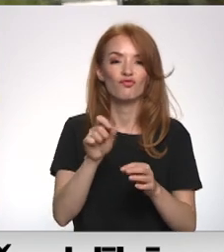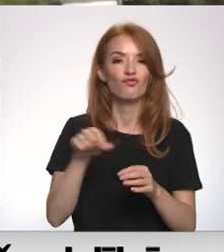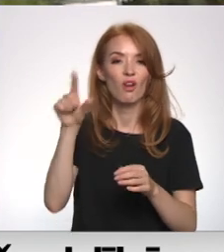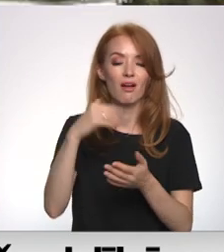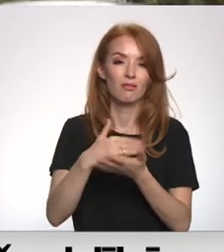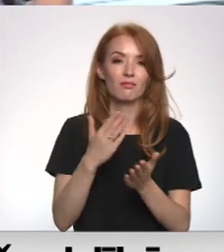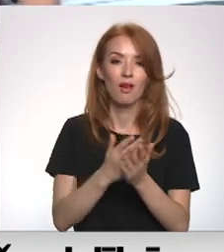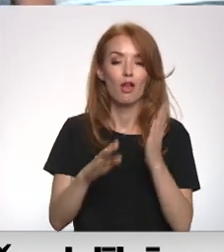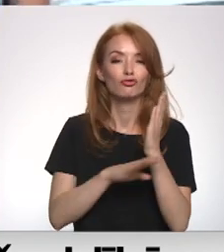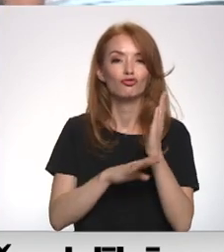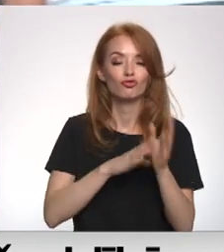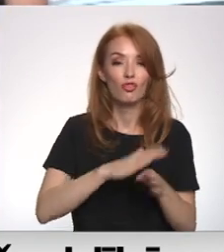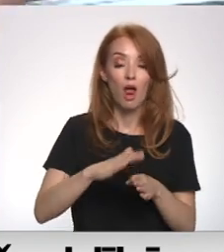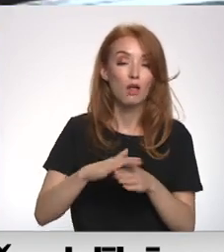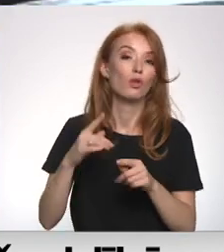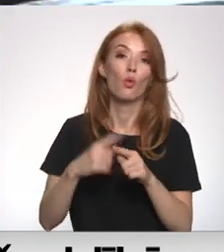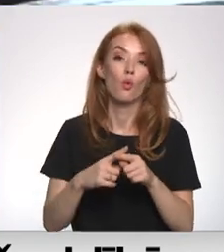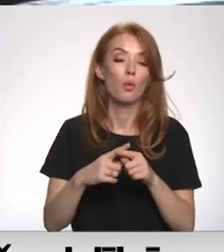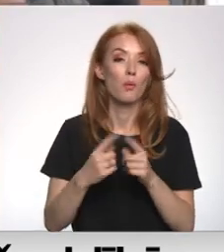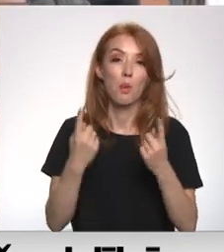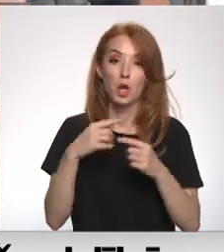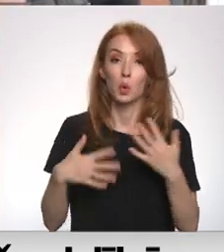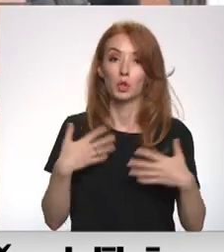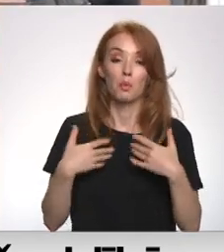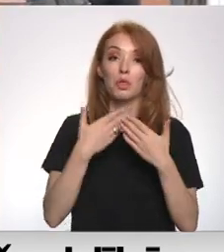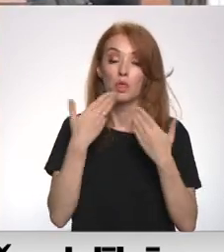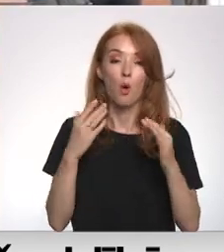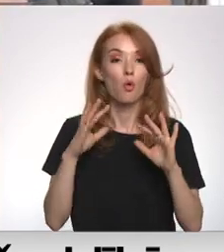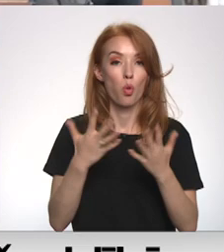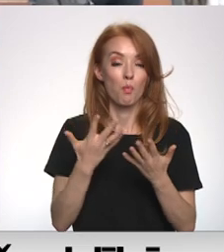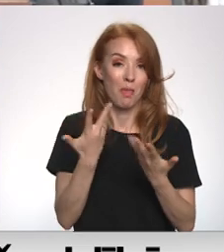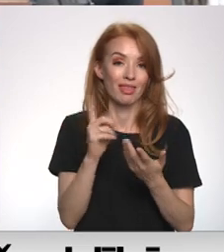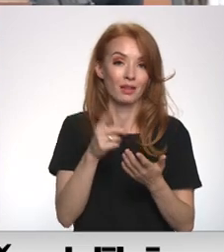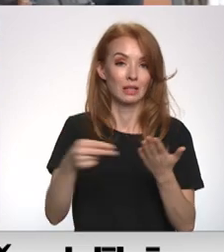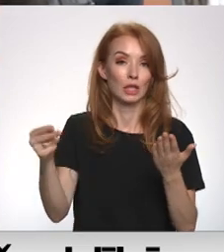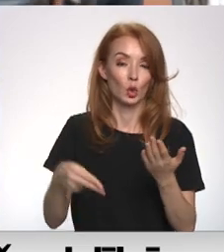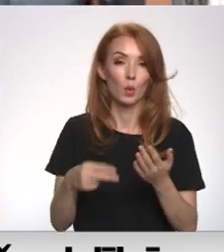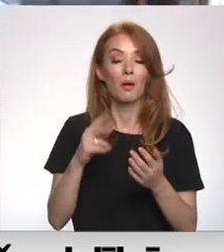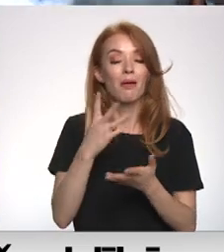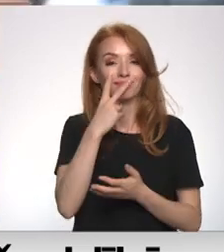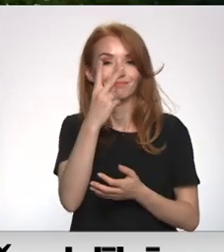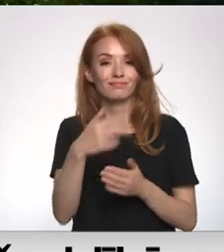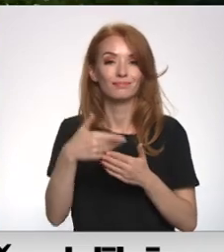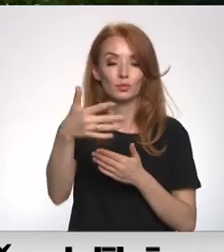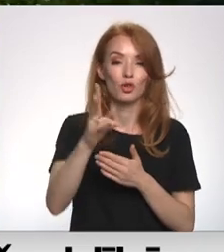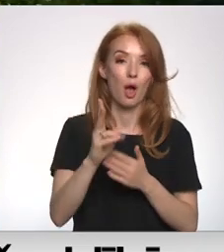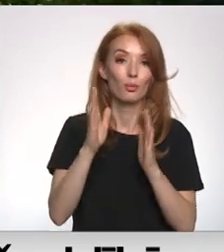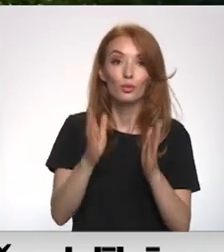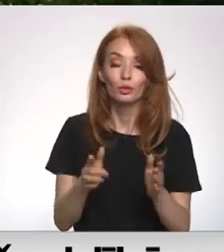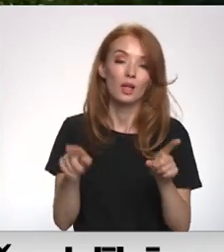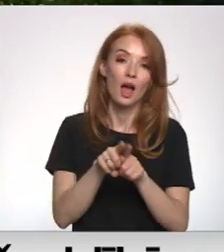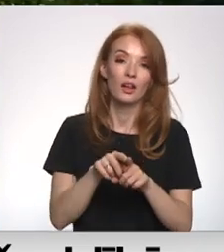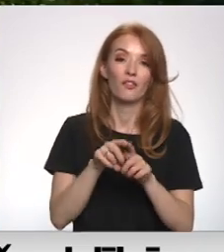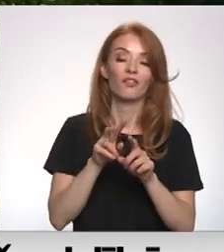šķeldu. Šobrīd nesot bažu, ka kaut kā varētu pietrūkt, jo ir noslēgti līgumi, bet jāskatās, kā būs uz priekšu. Jāpiebilst, ka